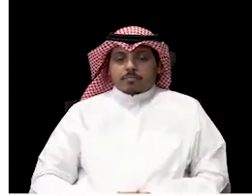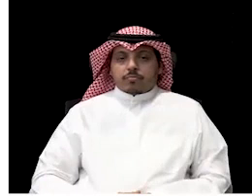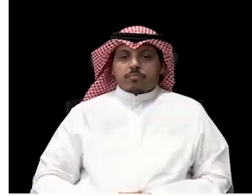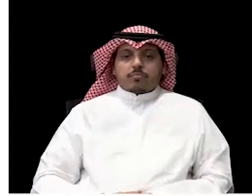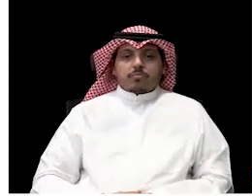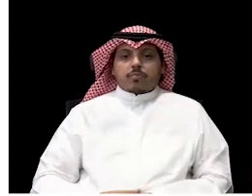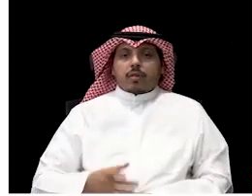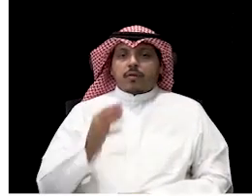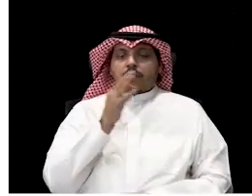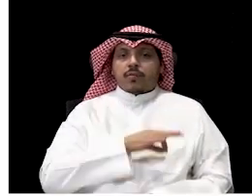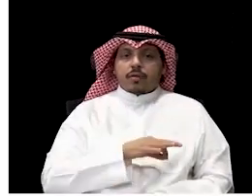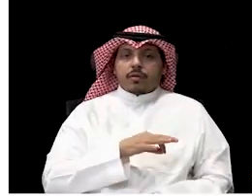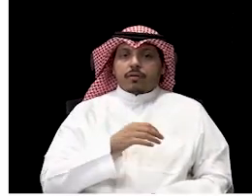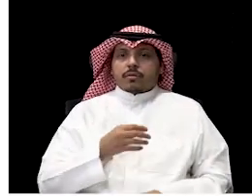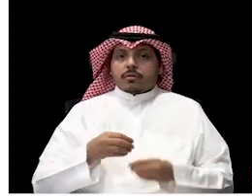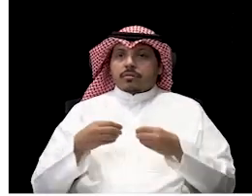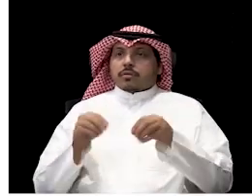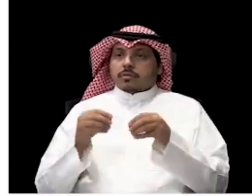ما أبرز فوائد الإنتاج؟